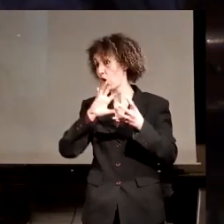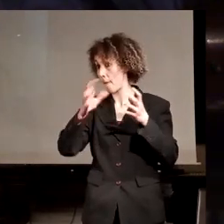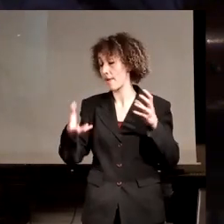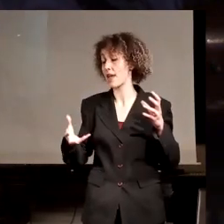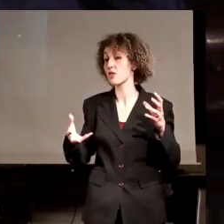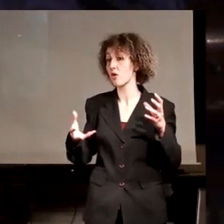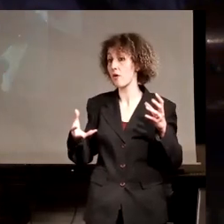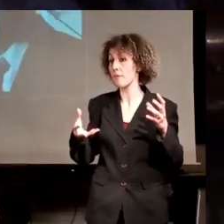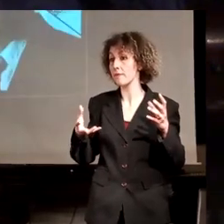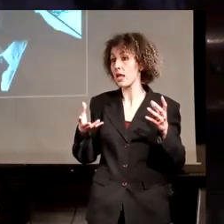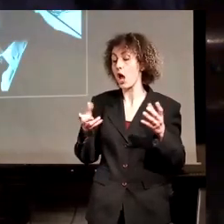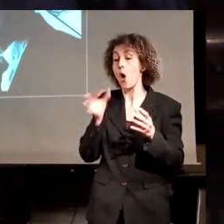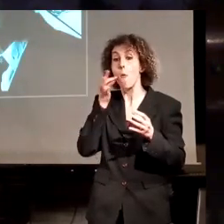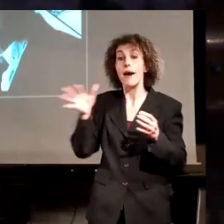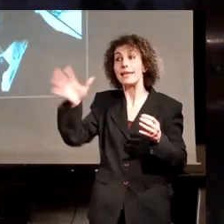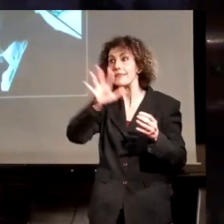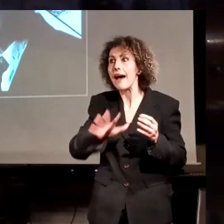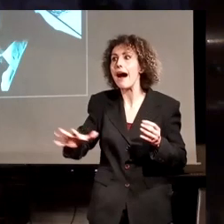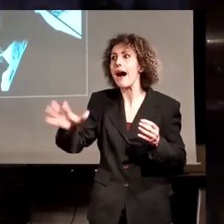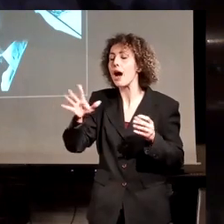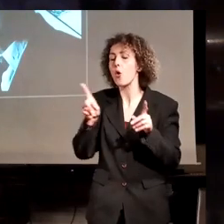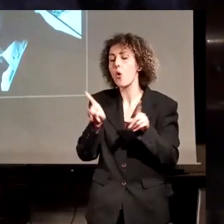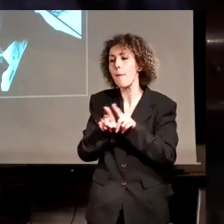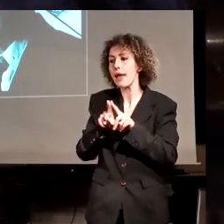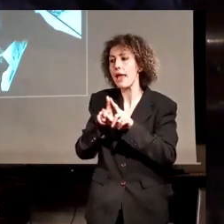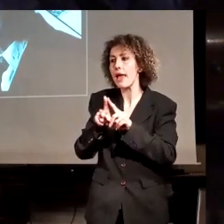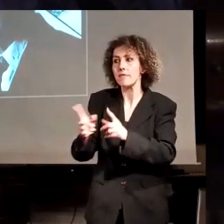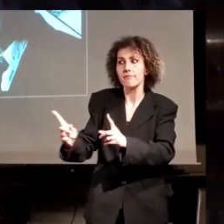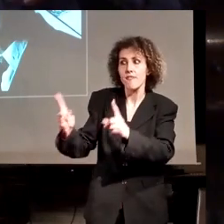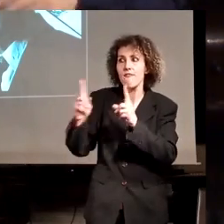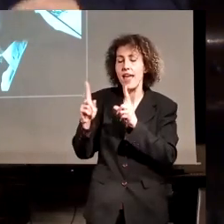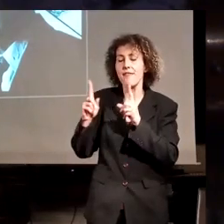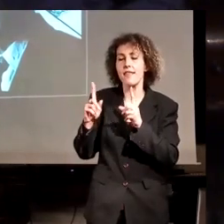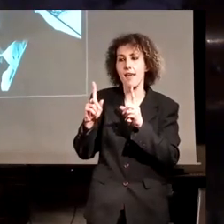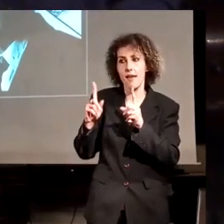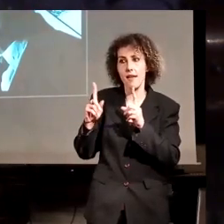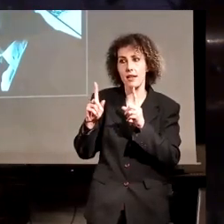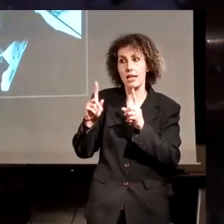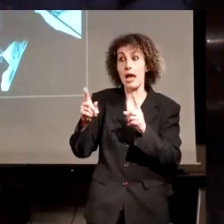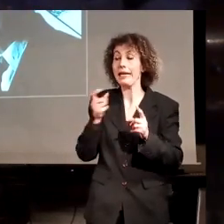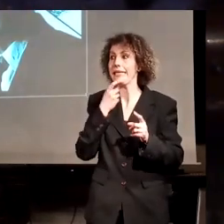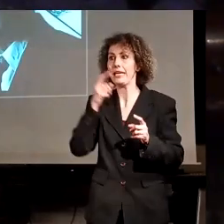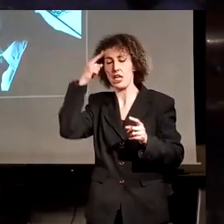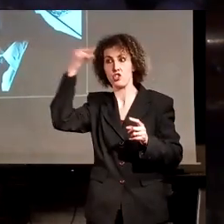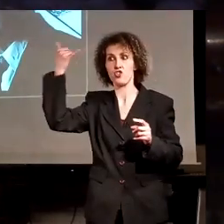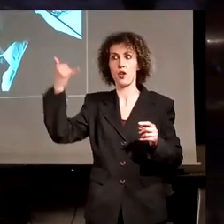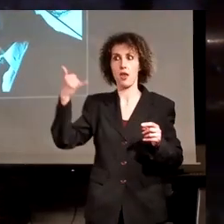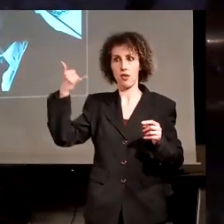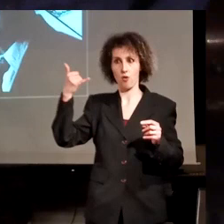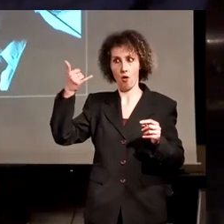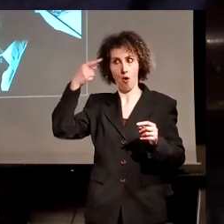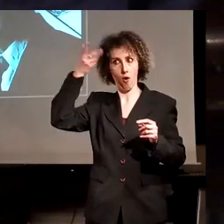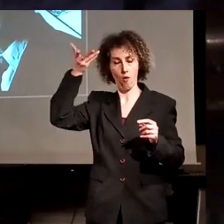difende dal genio negandolo insieme sbarazza riconoscendolo c'è un modo e invece secondo